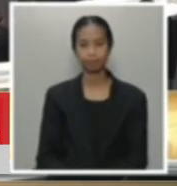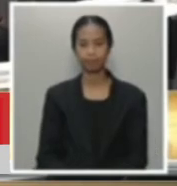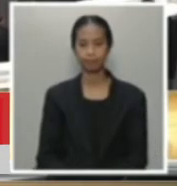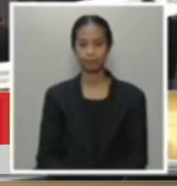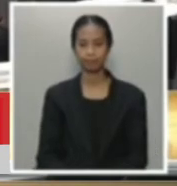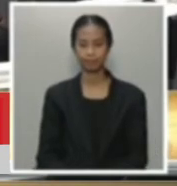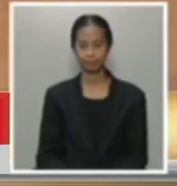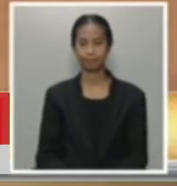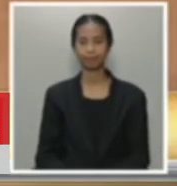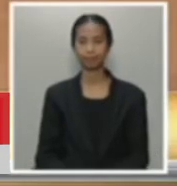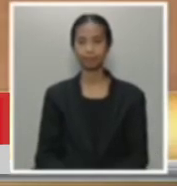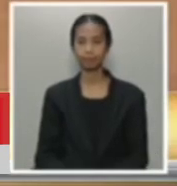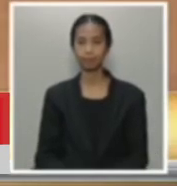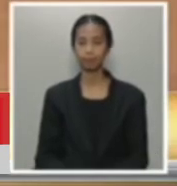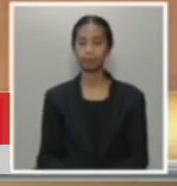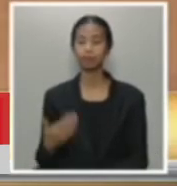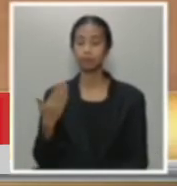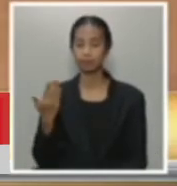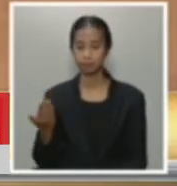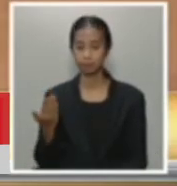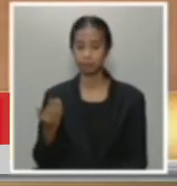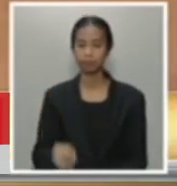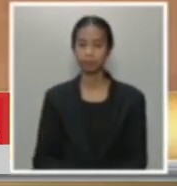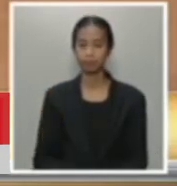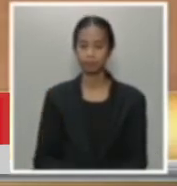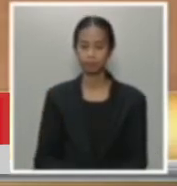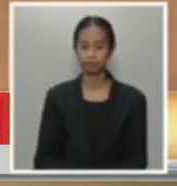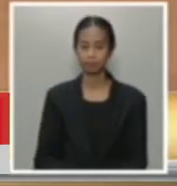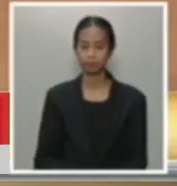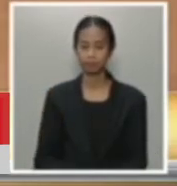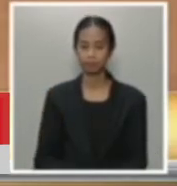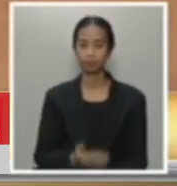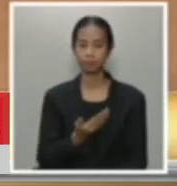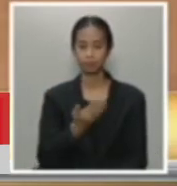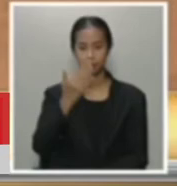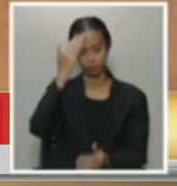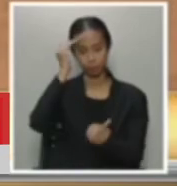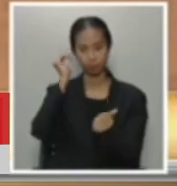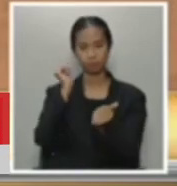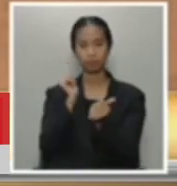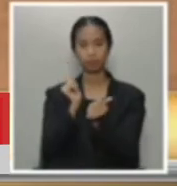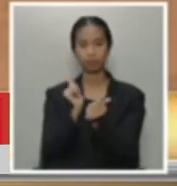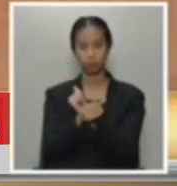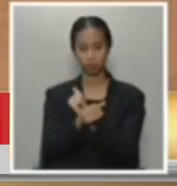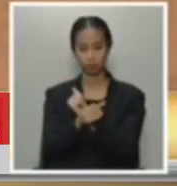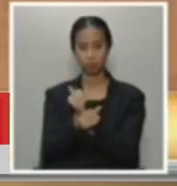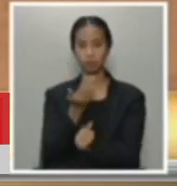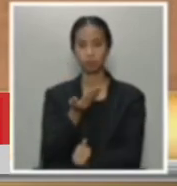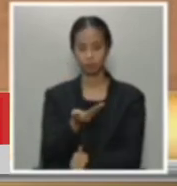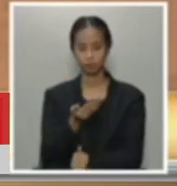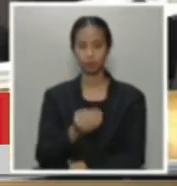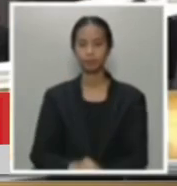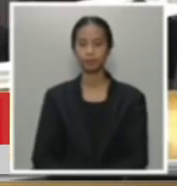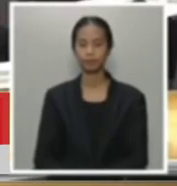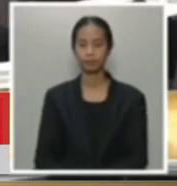ขอบคุณมากครับต่อไปครับก็สลับไปที่พลวตรีสุพิสารภักดีนฤนาถครับ